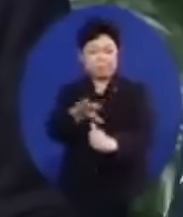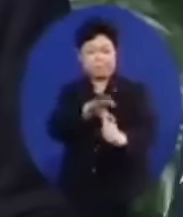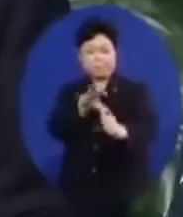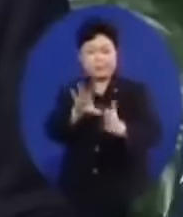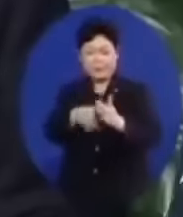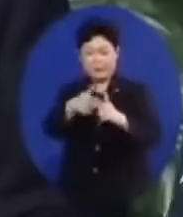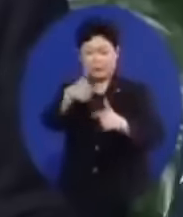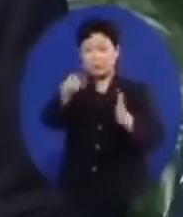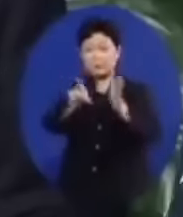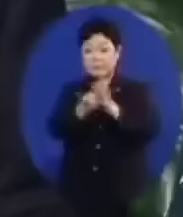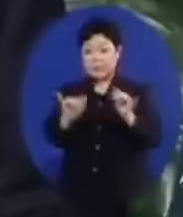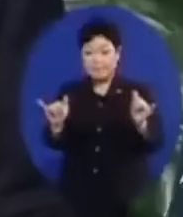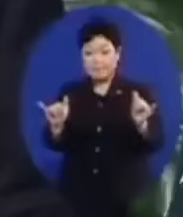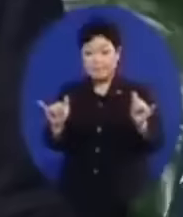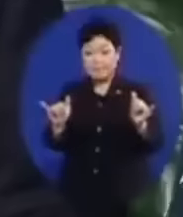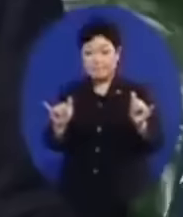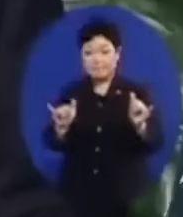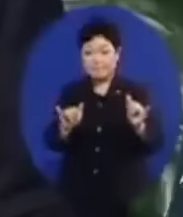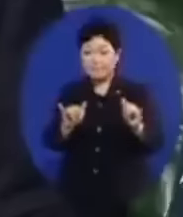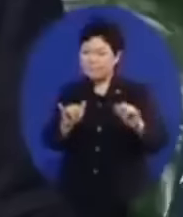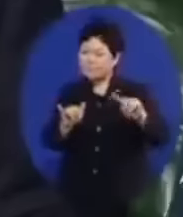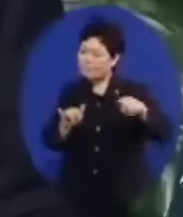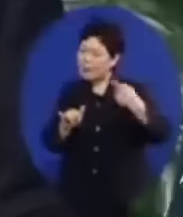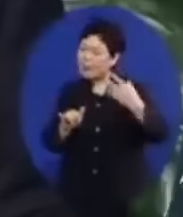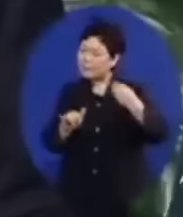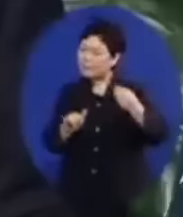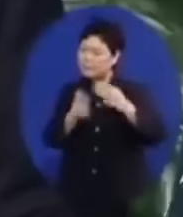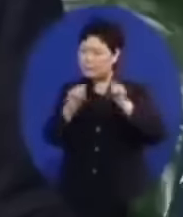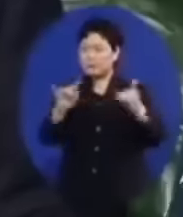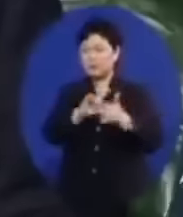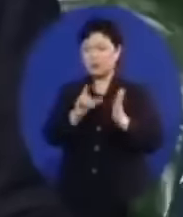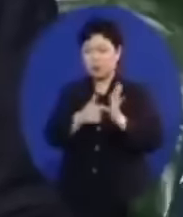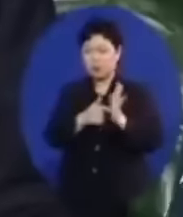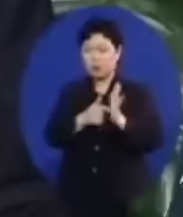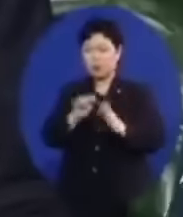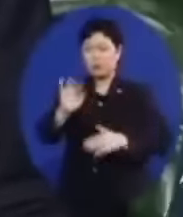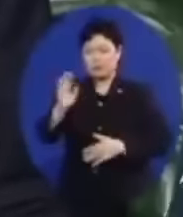예수 믿는 사람이 한 100만 명 정도 되었습니다.